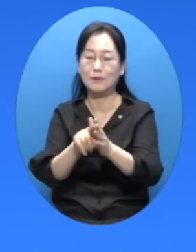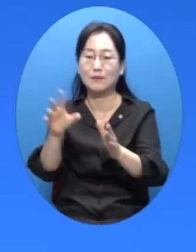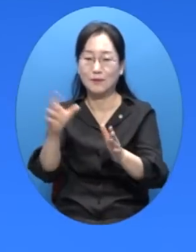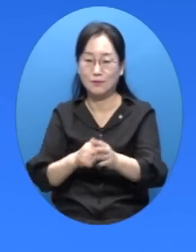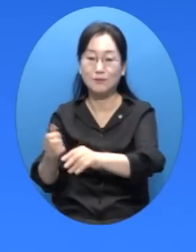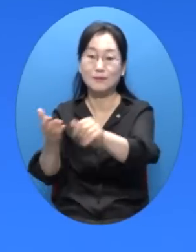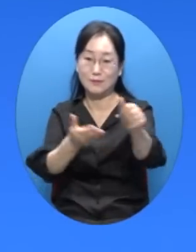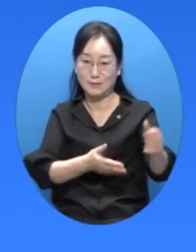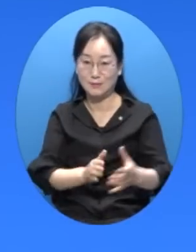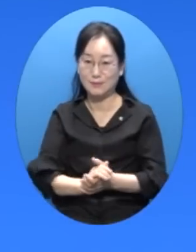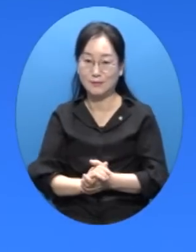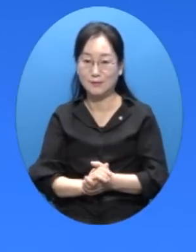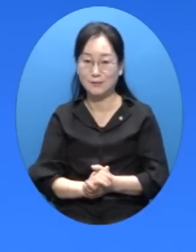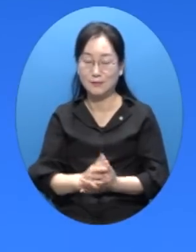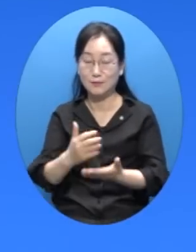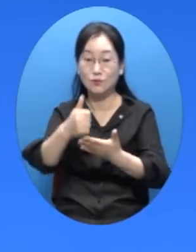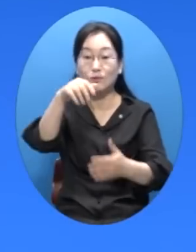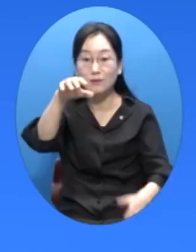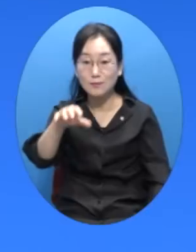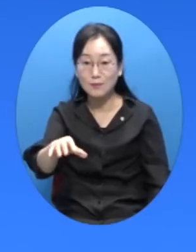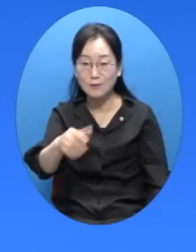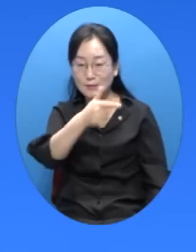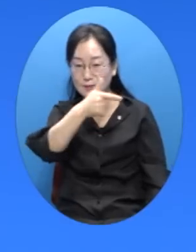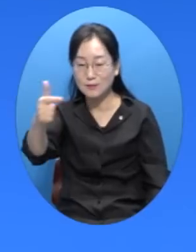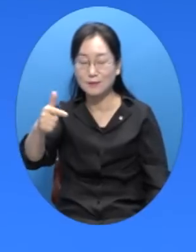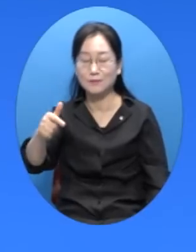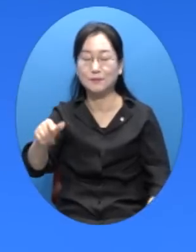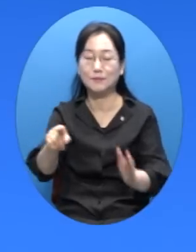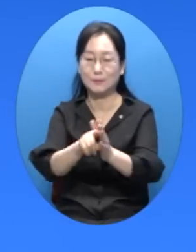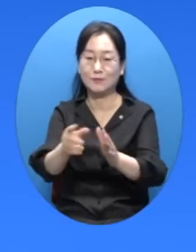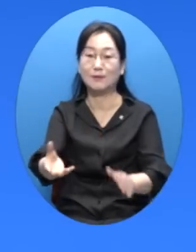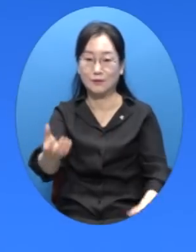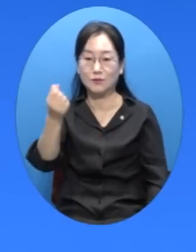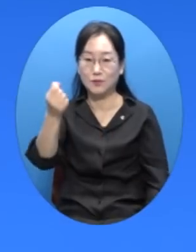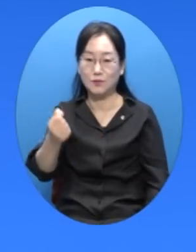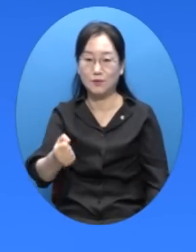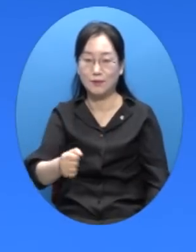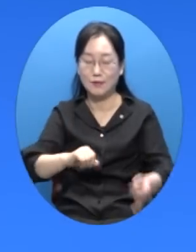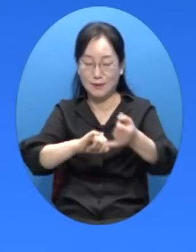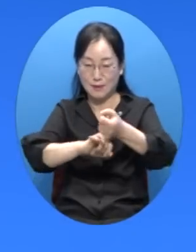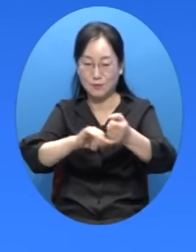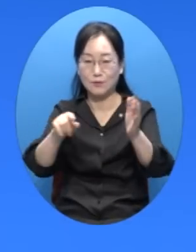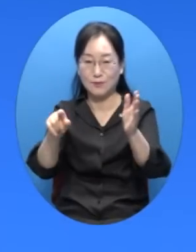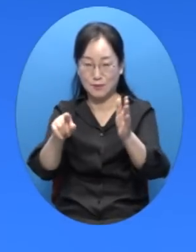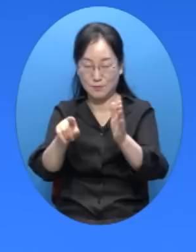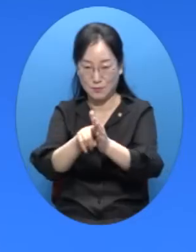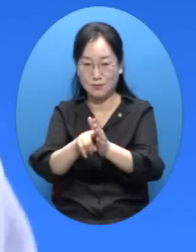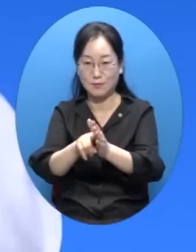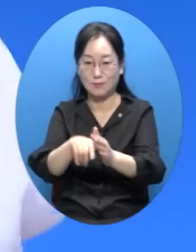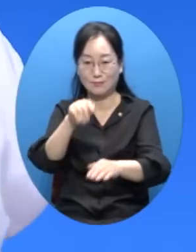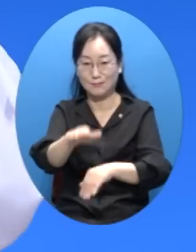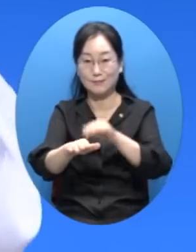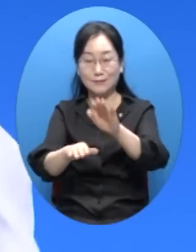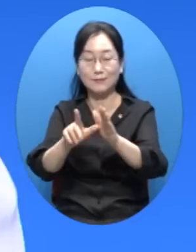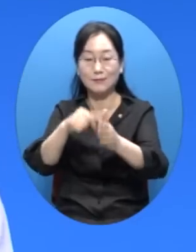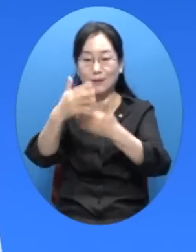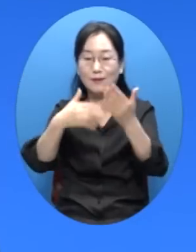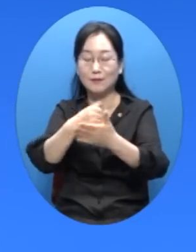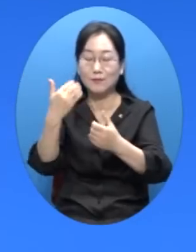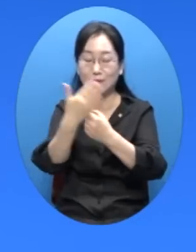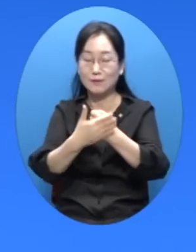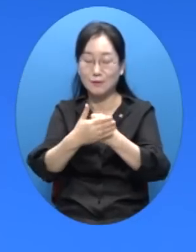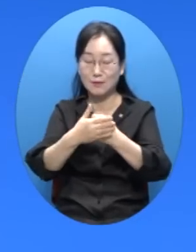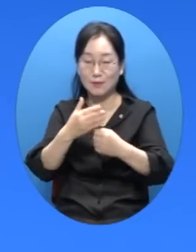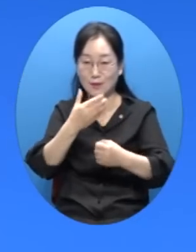바랍니다. 주님 앞에서 큰 믿음을 가지고 약속의 말씀을 잡고 전이 나갈 때 하나님의 놀라운 은혜와 축복이